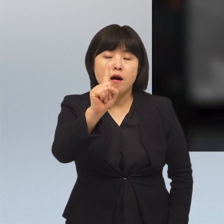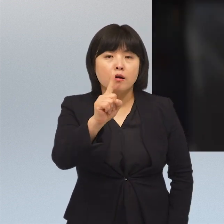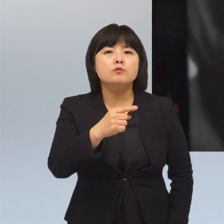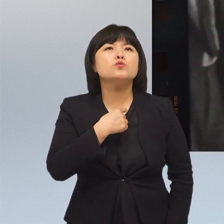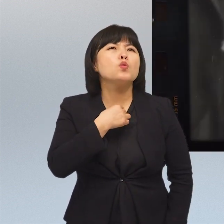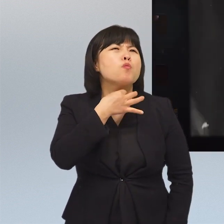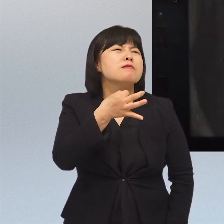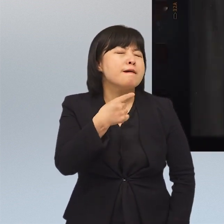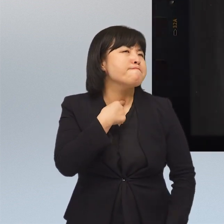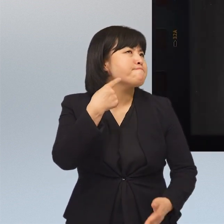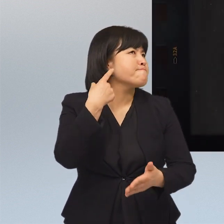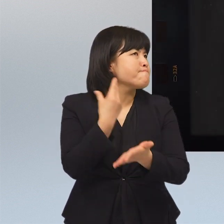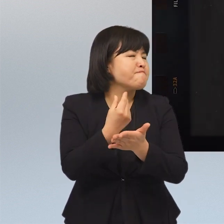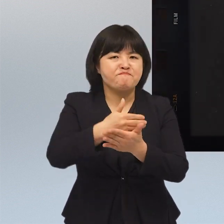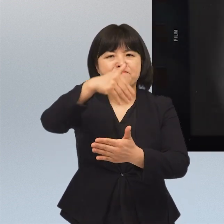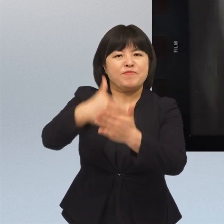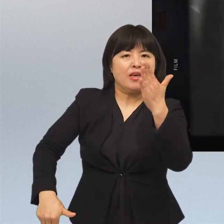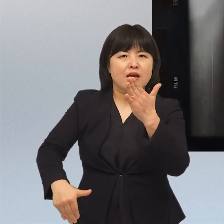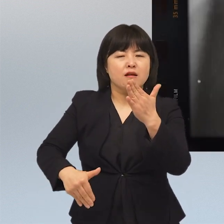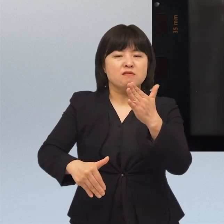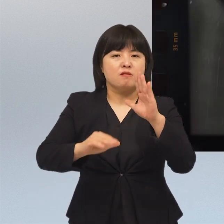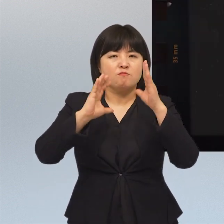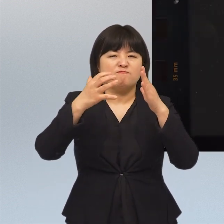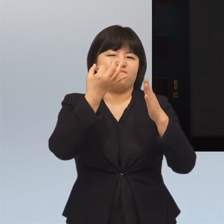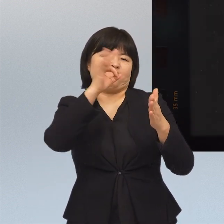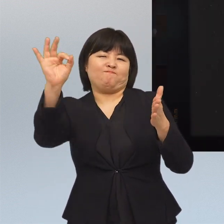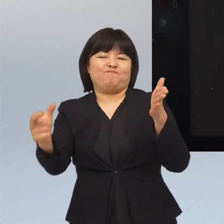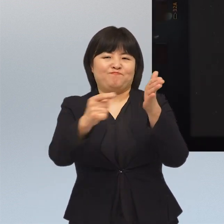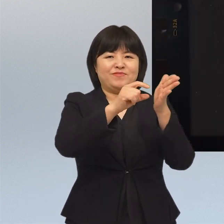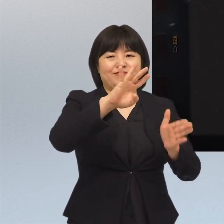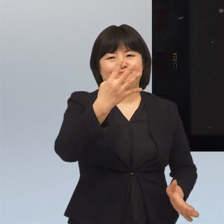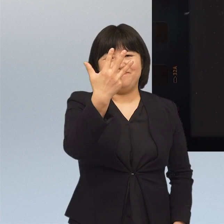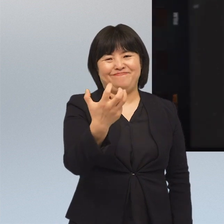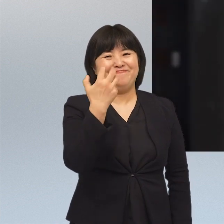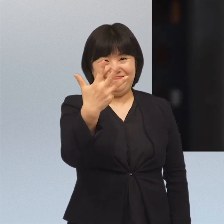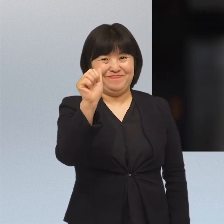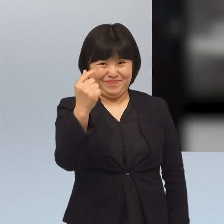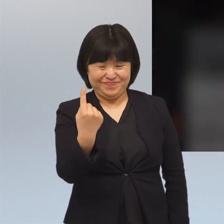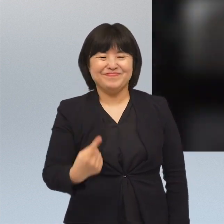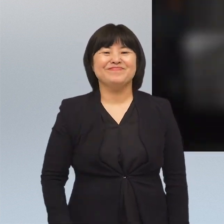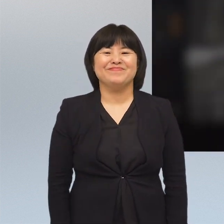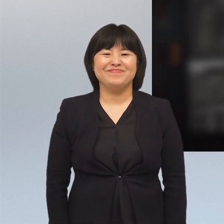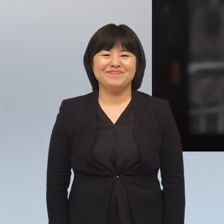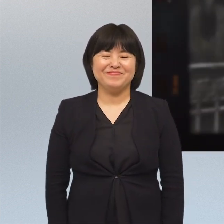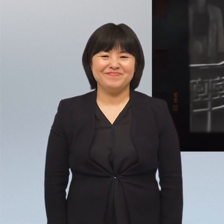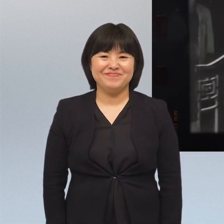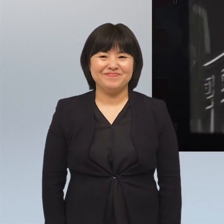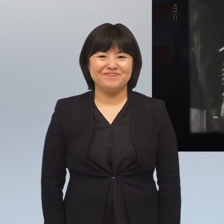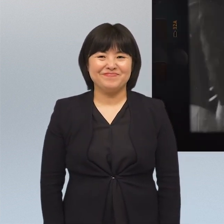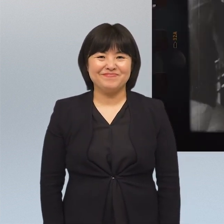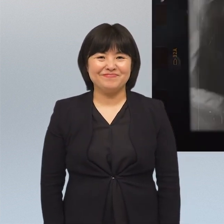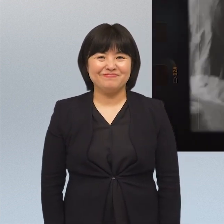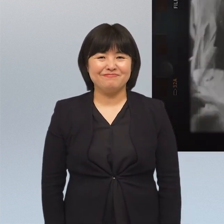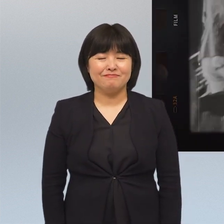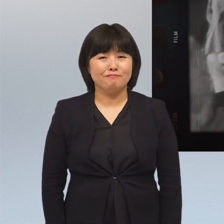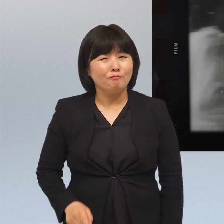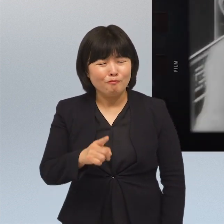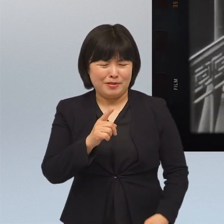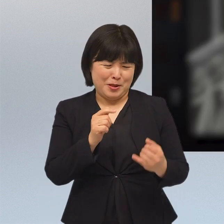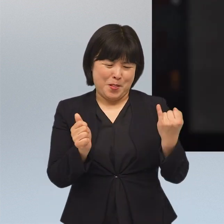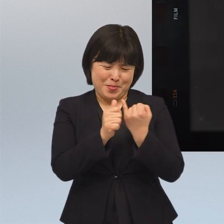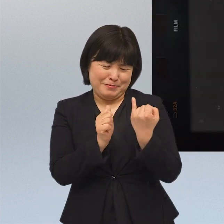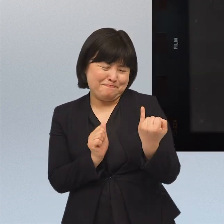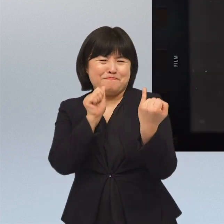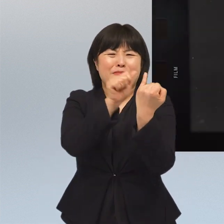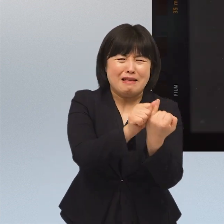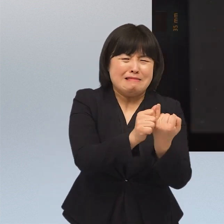일제강점기에 만들어진 영화 중 유일하게 현존하는 무성영화로 국가등록문화재 제488호로 지정되어 있다.